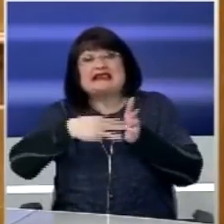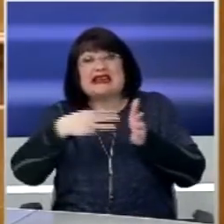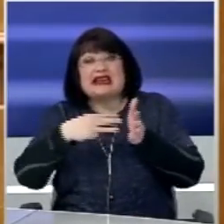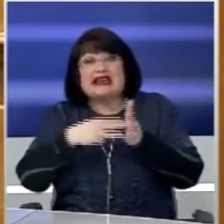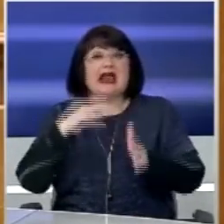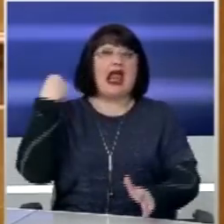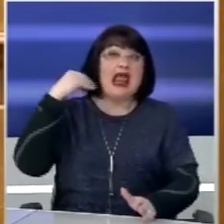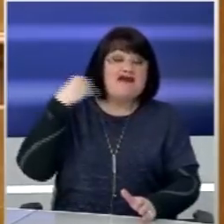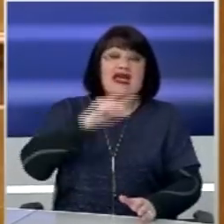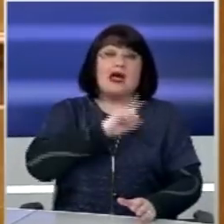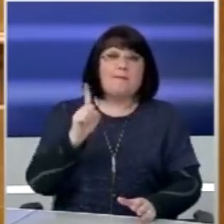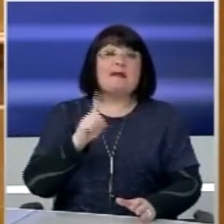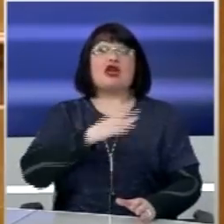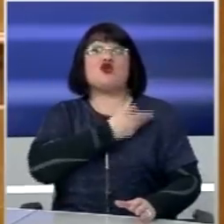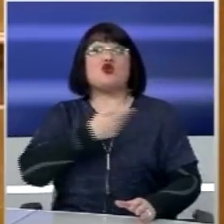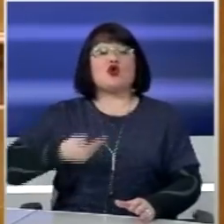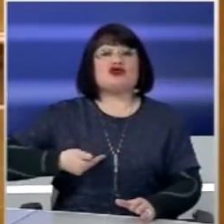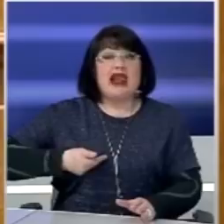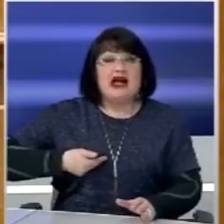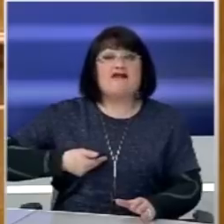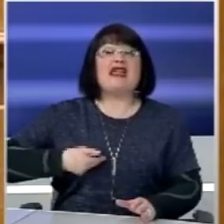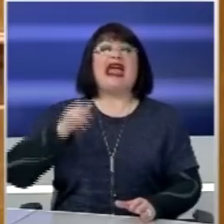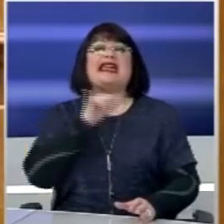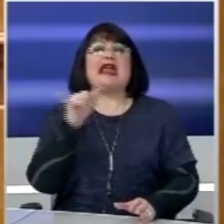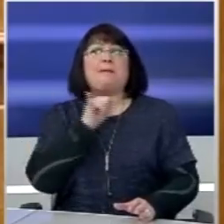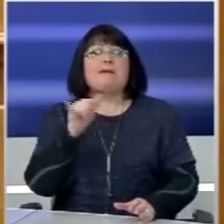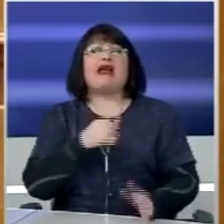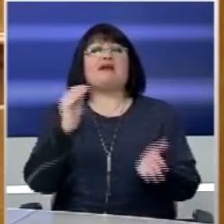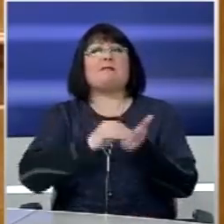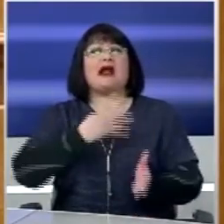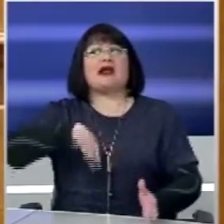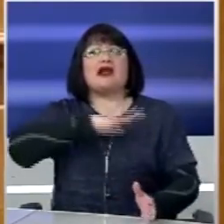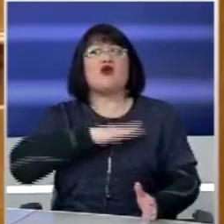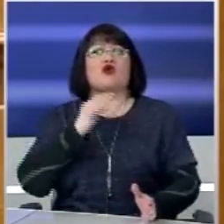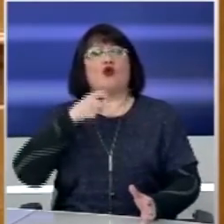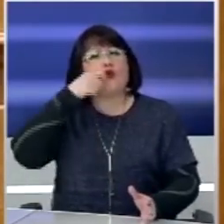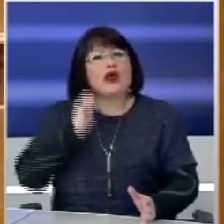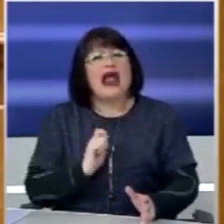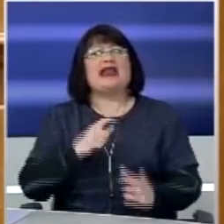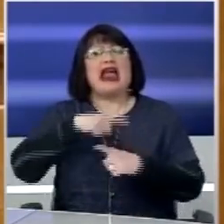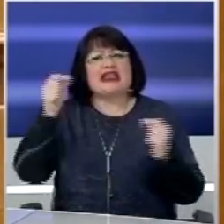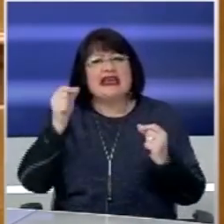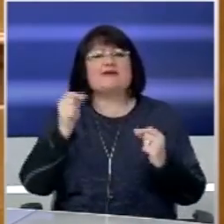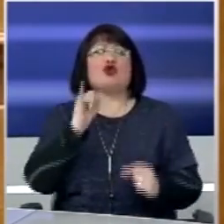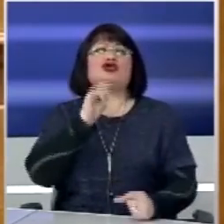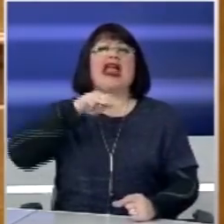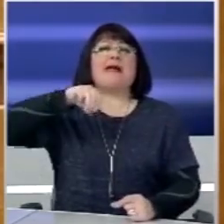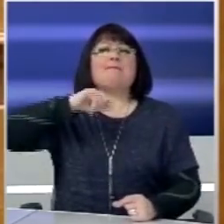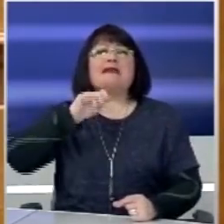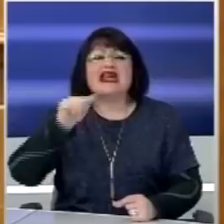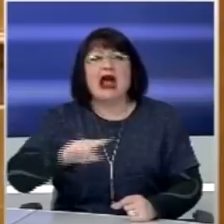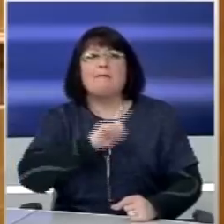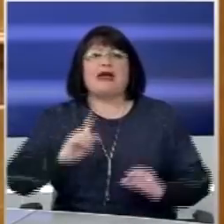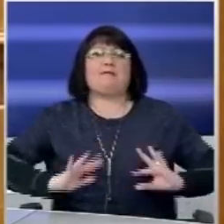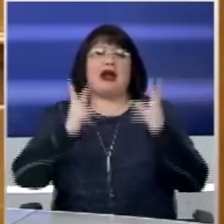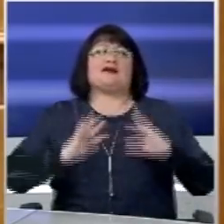νέα Λιβύη, νέα Ιουγκοσλαβία, νέα Ιεμένη, νέα Παλαιστίνη, νέα Ουκρανία, νέα Κύπρο, νέα Ήμια, νέα